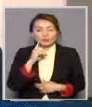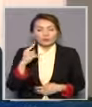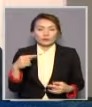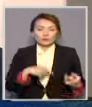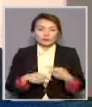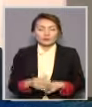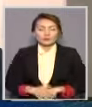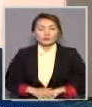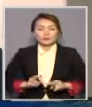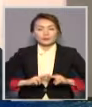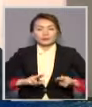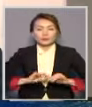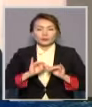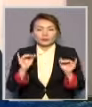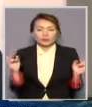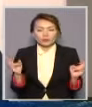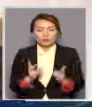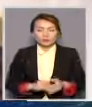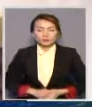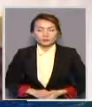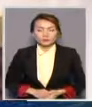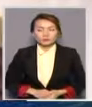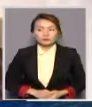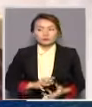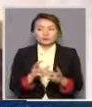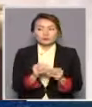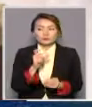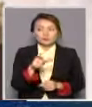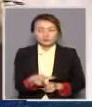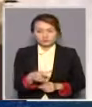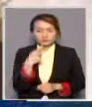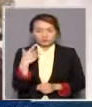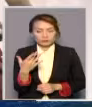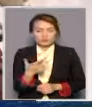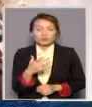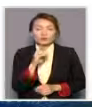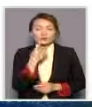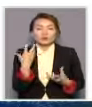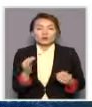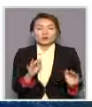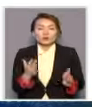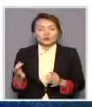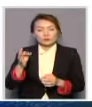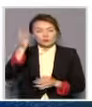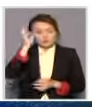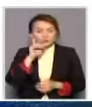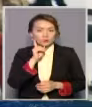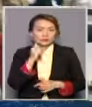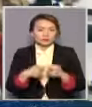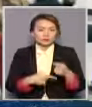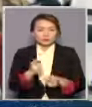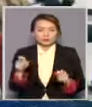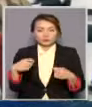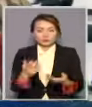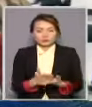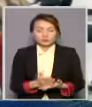арасында кеңінен насихаттау шараларын өткізіп тұрамыз. Жиында қоғам қайраткерлері сөз сөйлеп, нәубет жылдардағы оқиғаларды жас ұрпаққа әсерлетіп